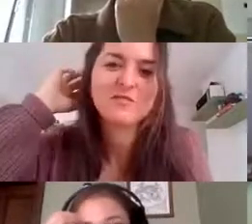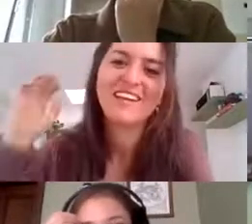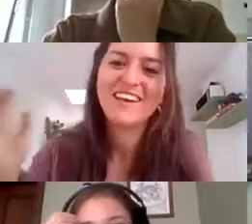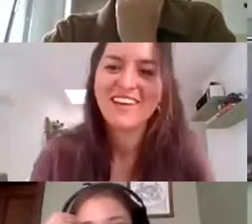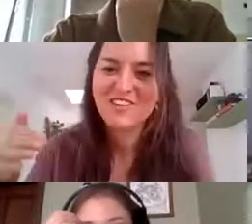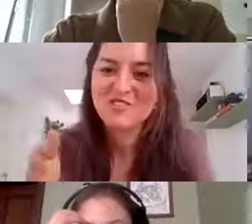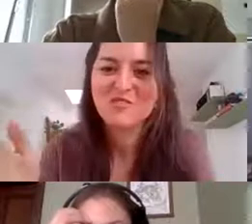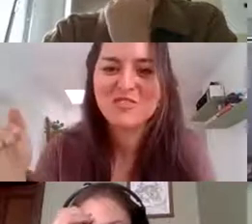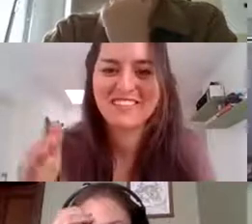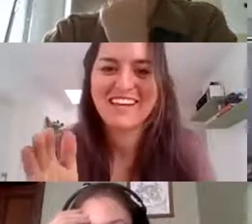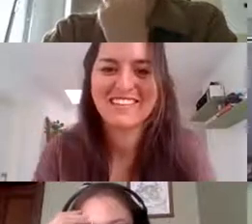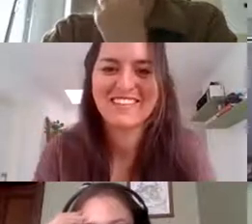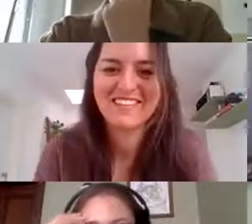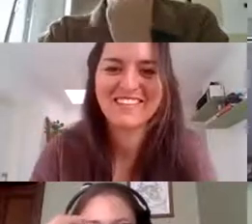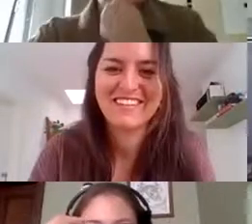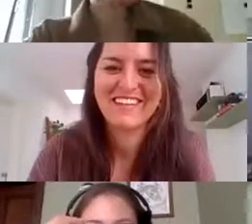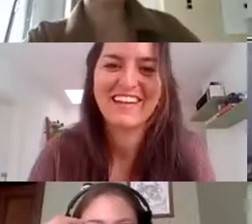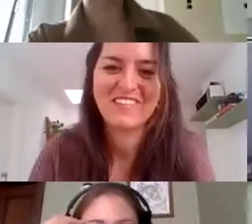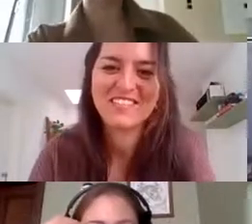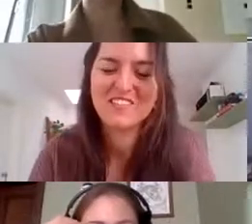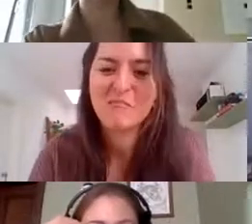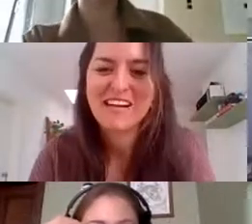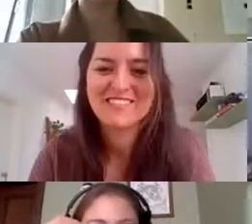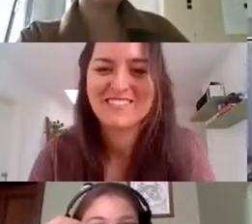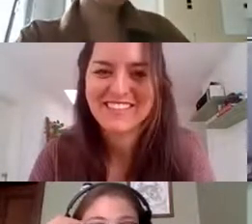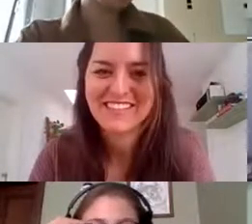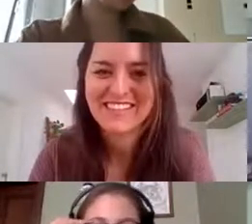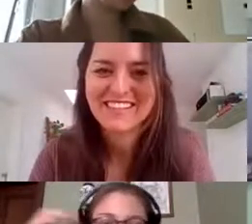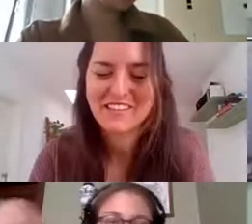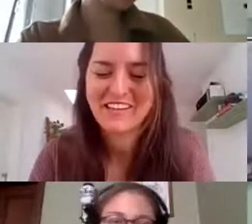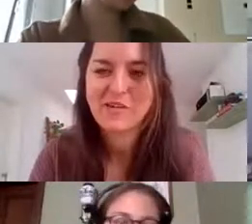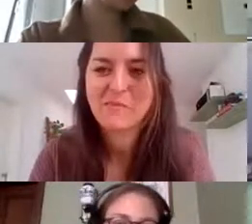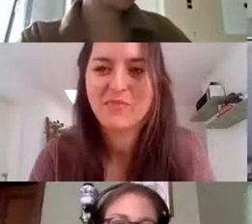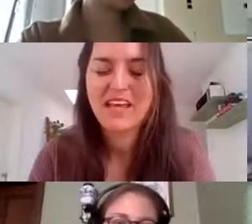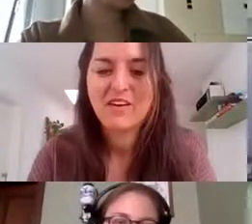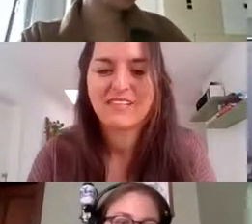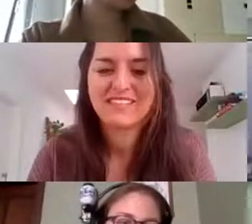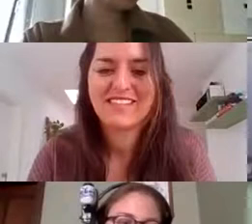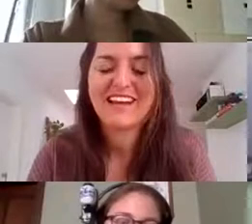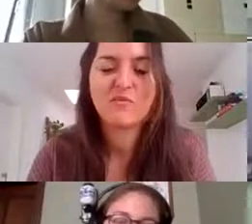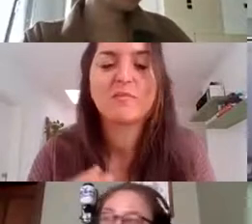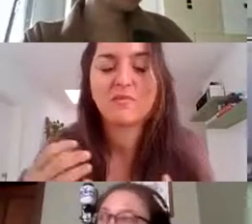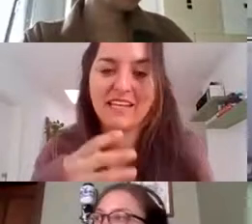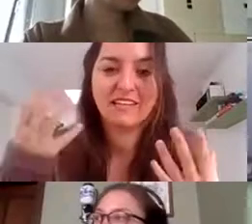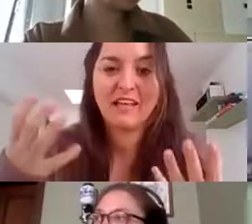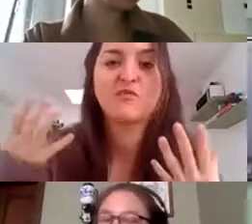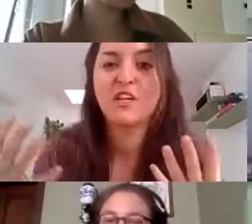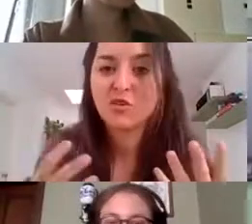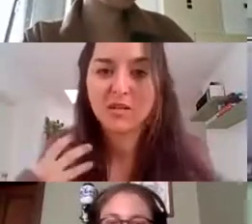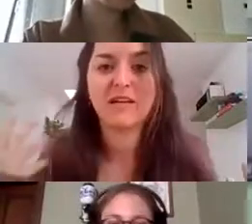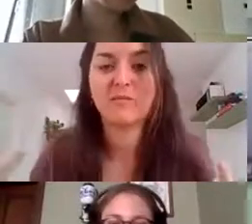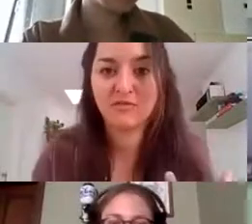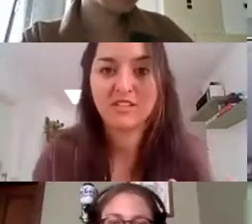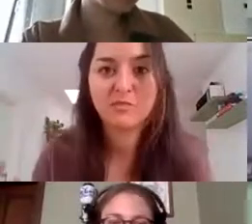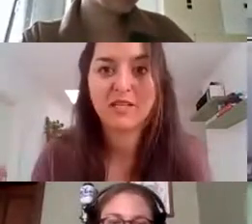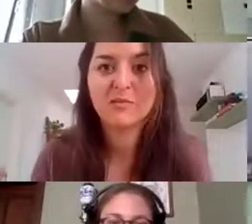al iets meer... zoekt naar naar een beetje de mazen tussen het net. Maar dat is, ja, ik voel dat ook